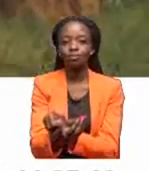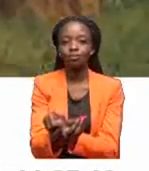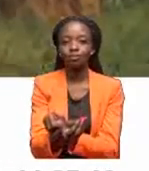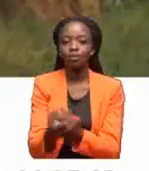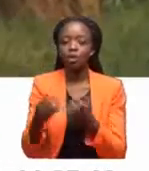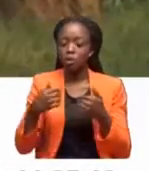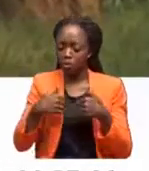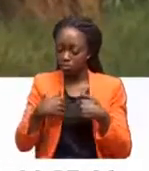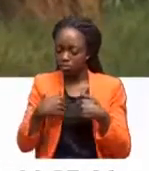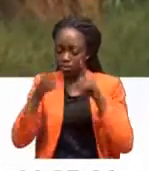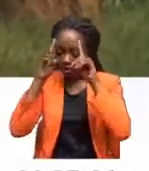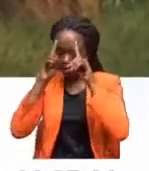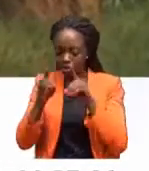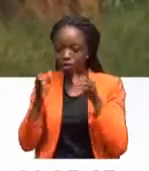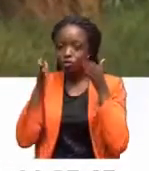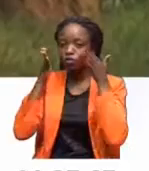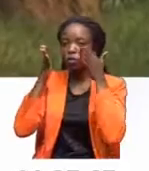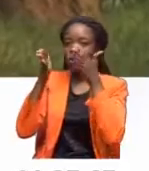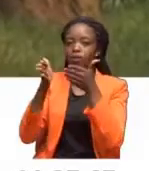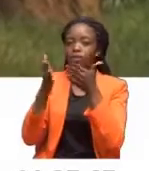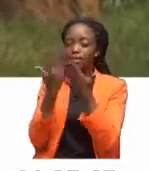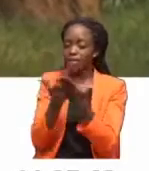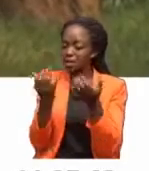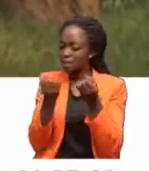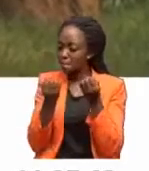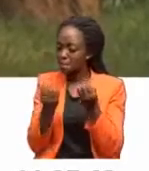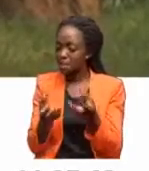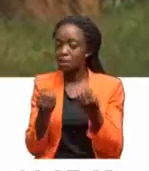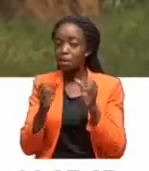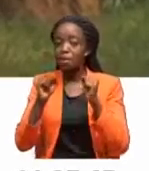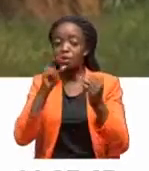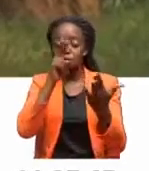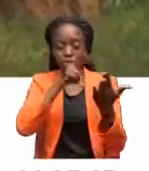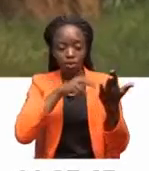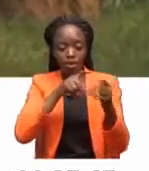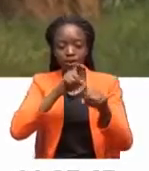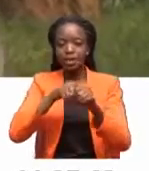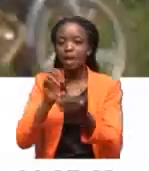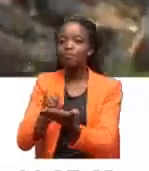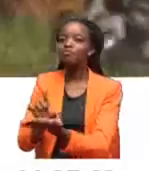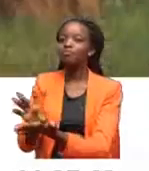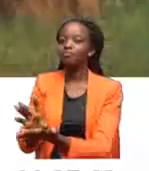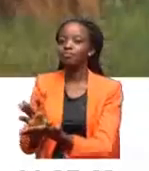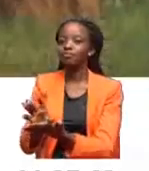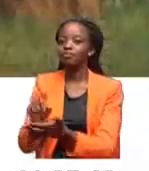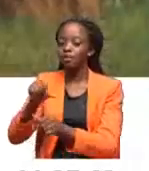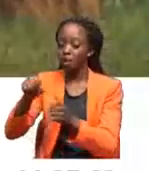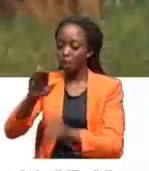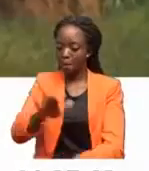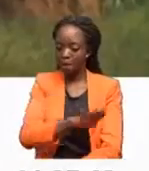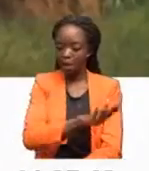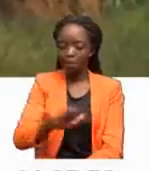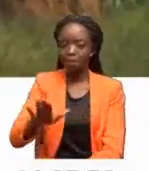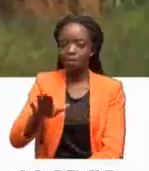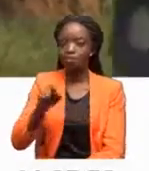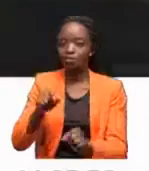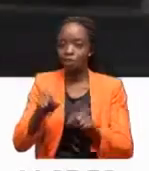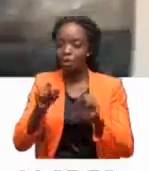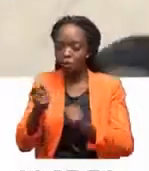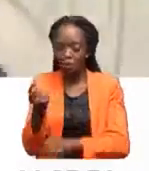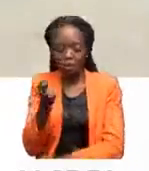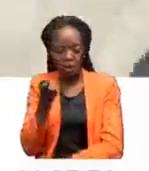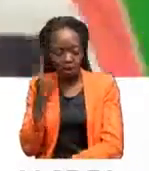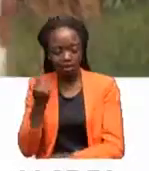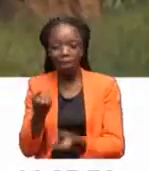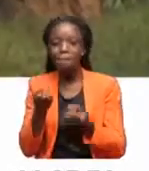tunangalia kwamba kuna mambo mengi ambayo mtayasoma katika impeachment ambayo itakuwa katika bunge la Trans Nzoia. Hapo ndio mtaelewa